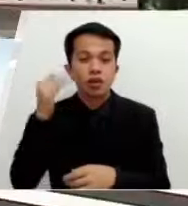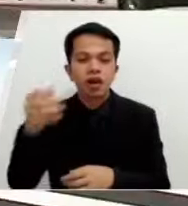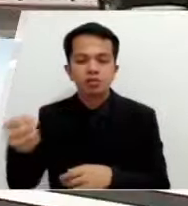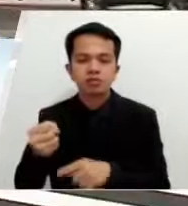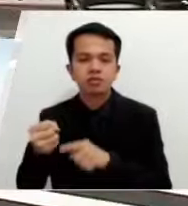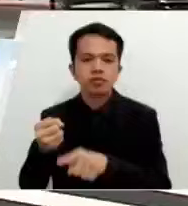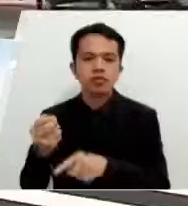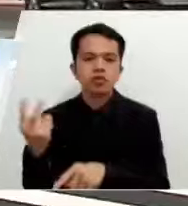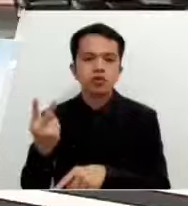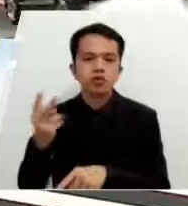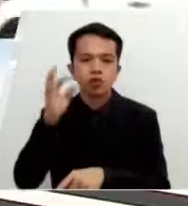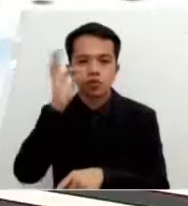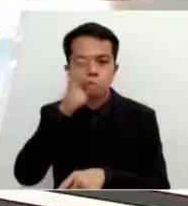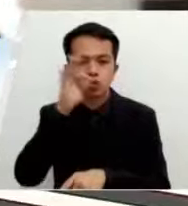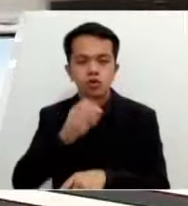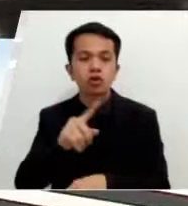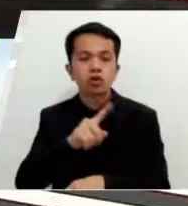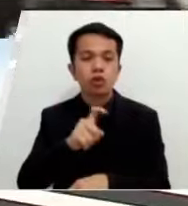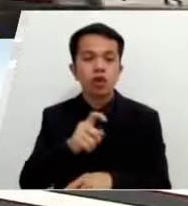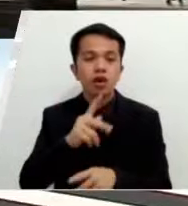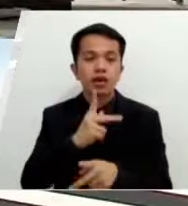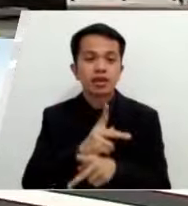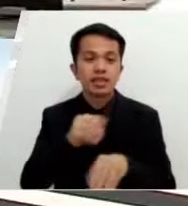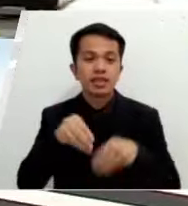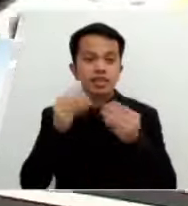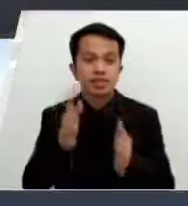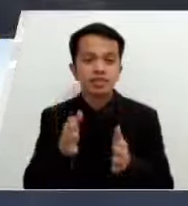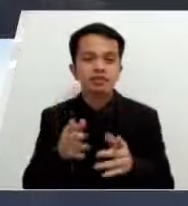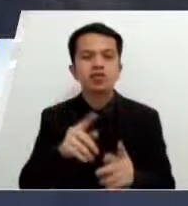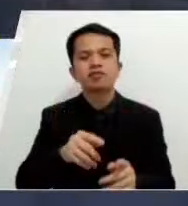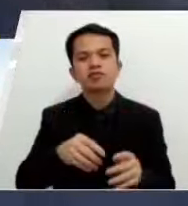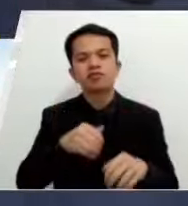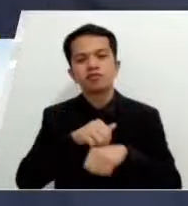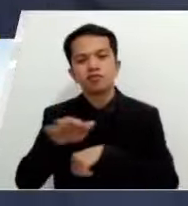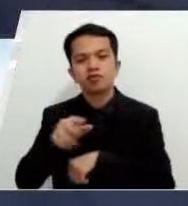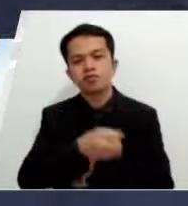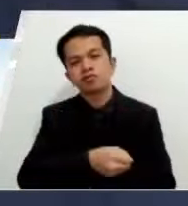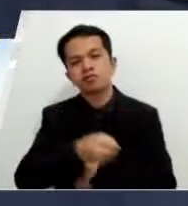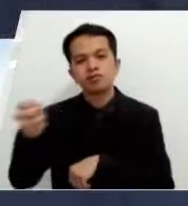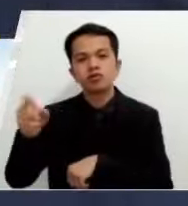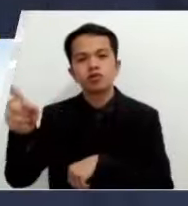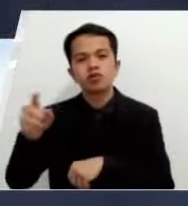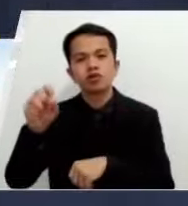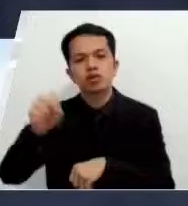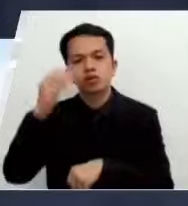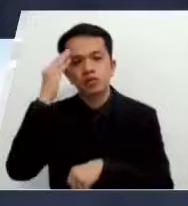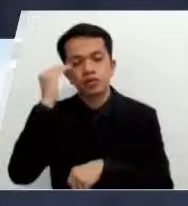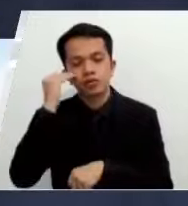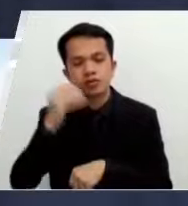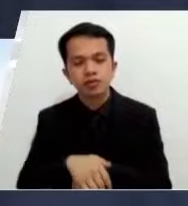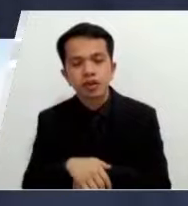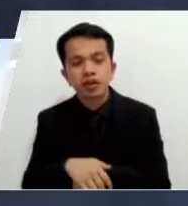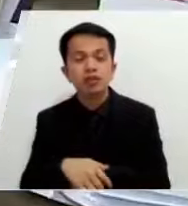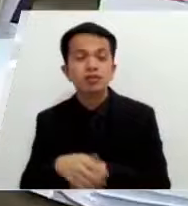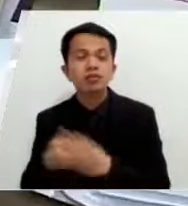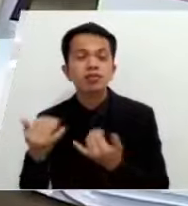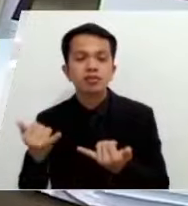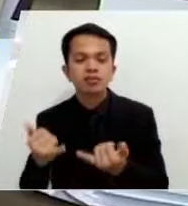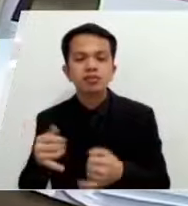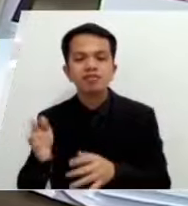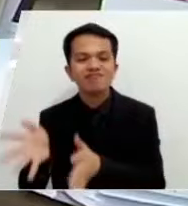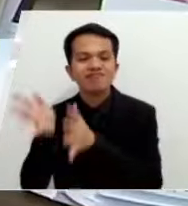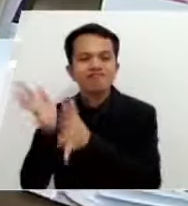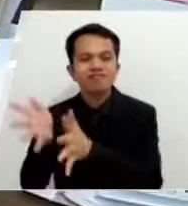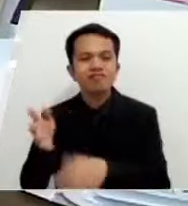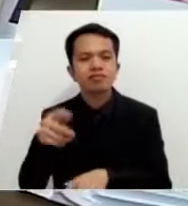sa 100 caregiver na una ipinadala sa South Korea. Ayon sa Department of Migrant Workers, iniwan ng 2 caregiver ang kanilang